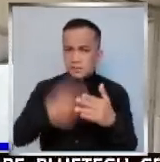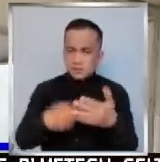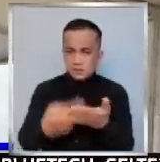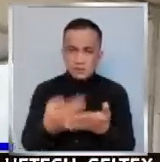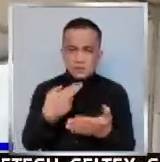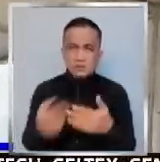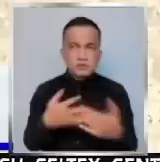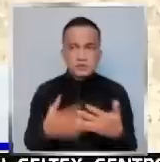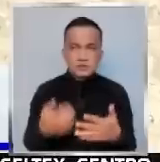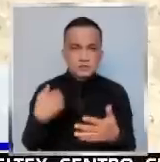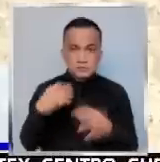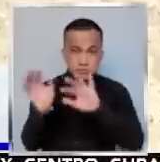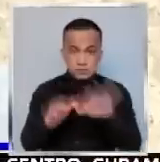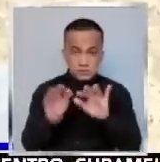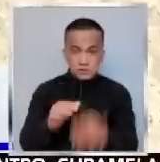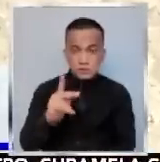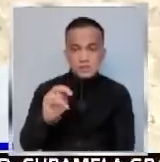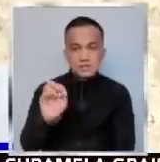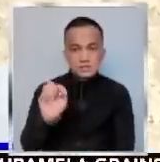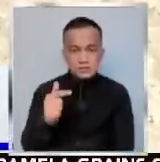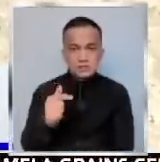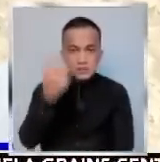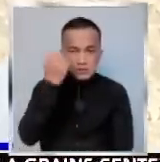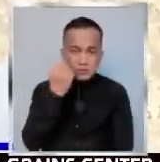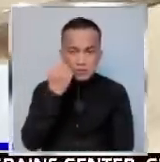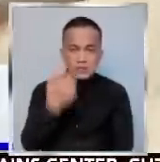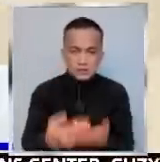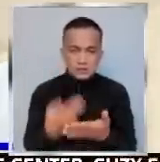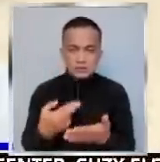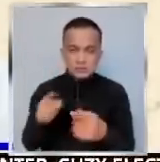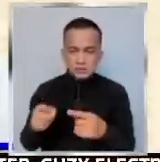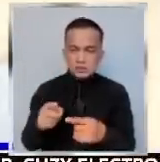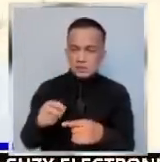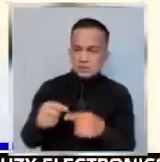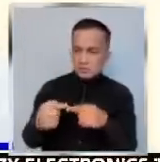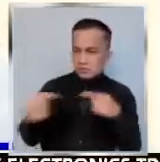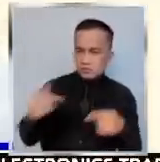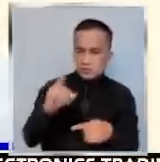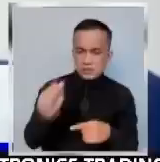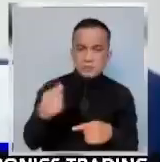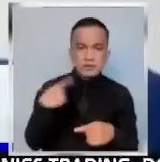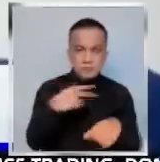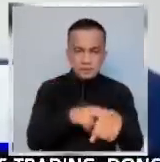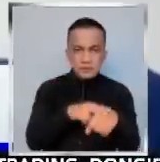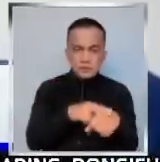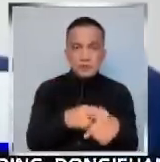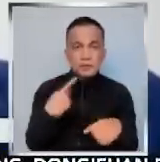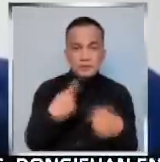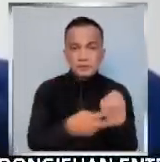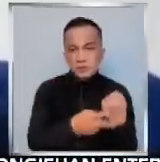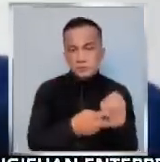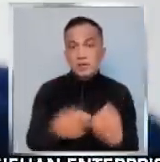hindi na nalasa ang bagyo, kulang ang supply ng bansa. Bagay na kinontra ng DA dahil may buffer stock umano tayo. I think we will